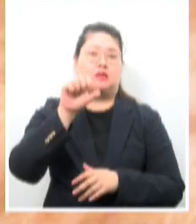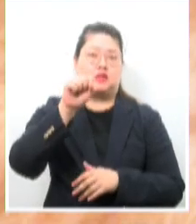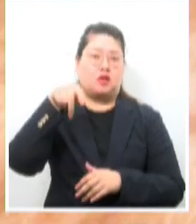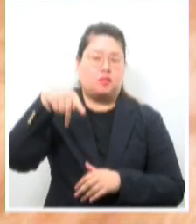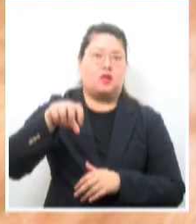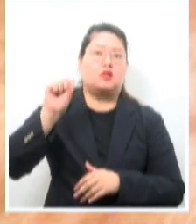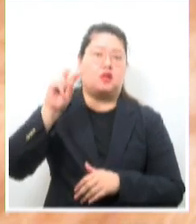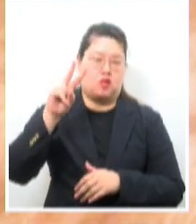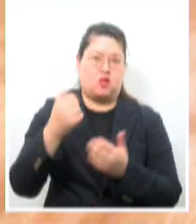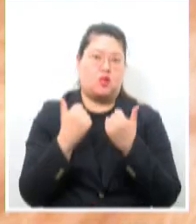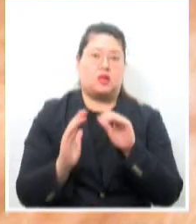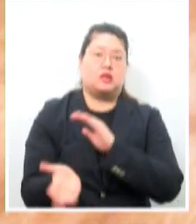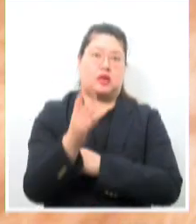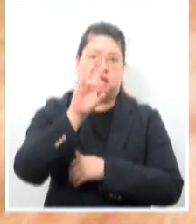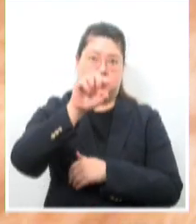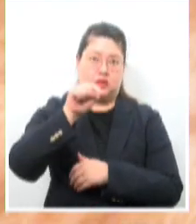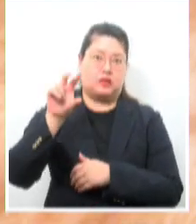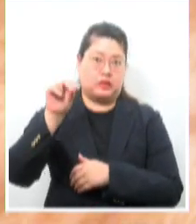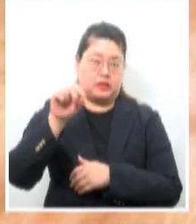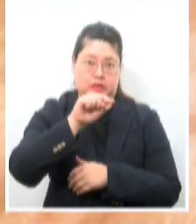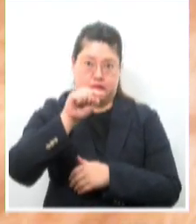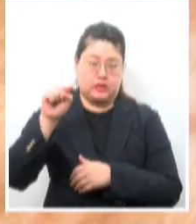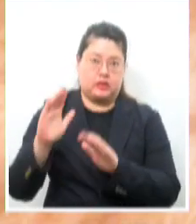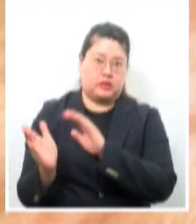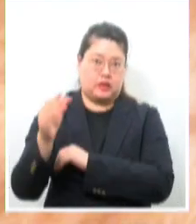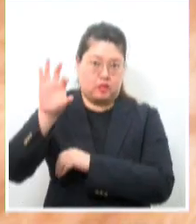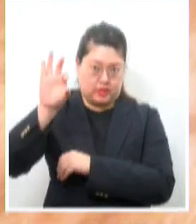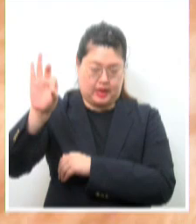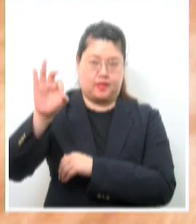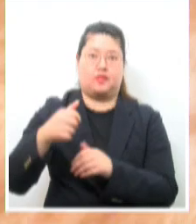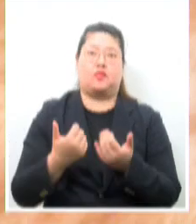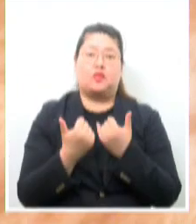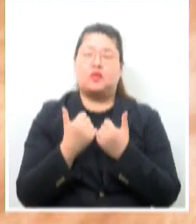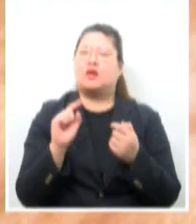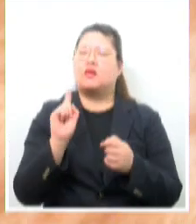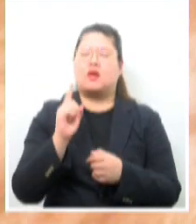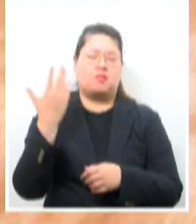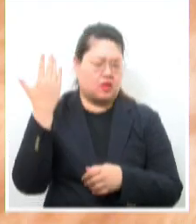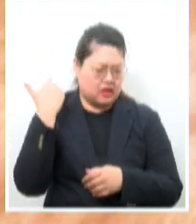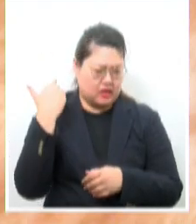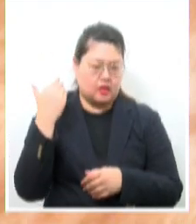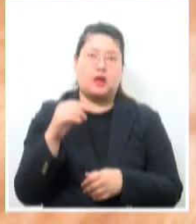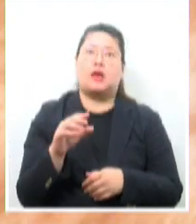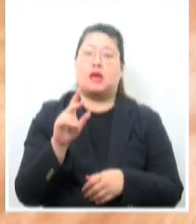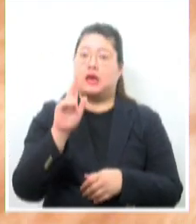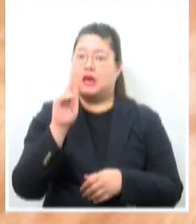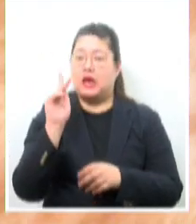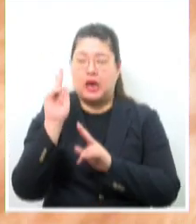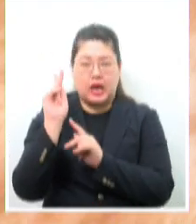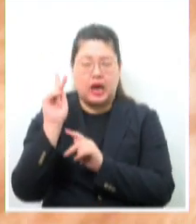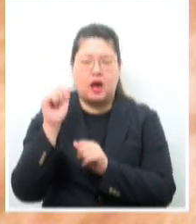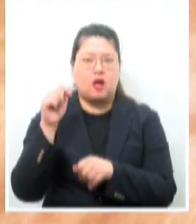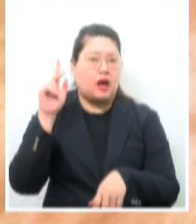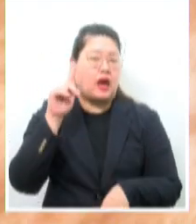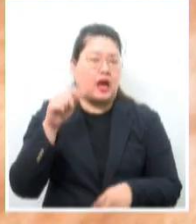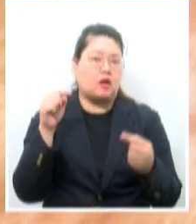ตั้งแต่เวลา 7:30 นไปจนถึงเวลา 9:00 นเลยค่ะและที่จบไปเมื่อสักครู่นี้นะคะกับช่วงเรื่องเล่าข่าวโรง